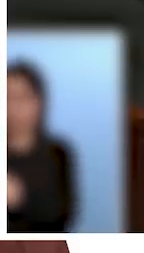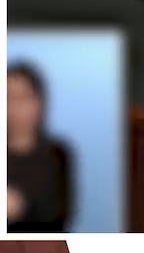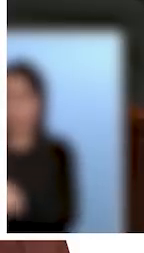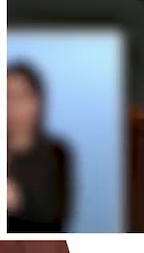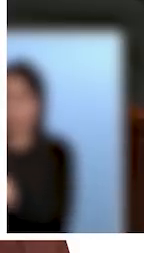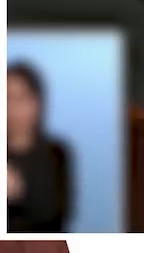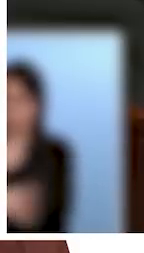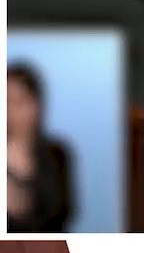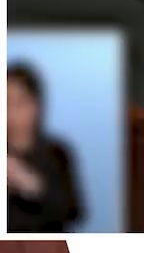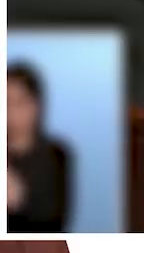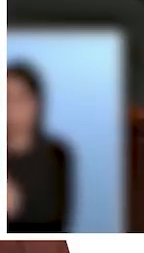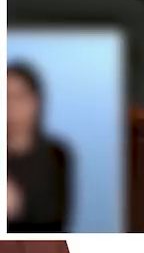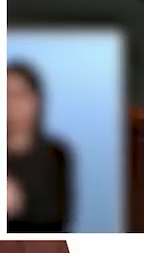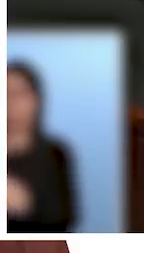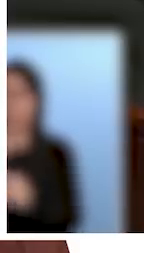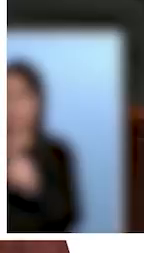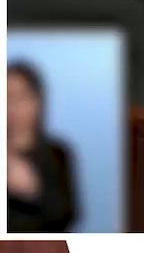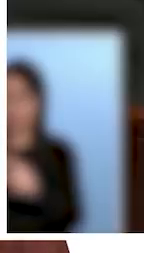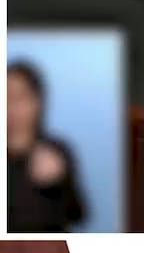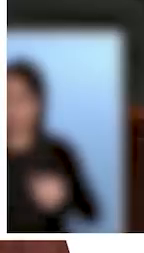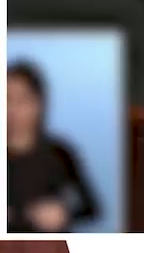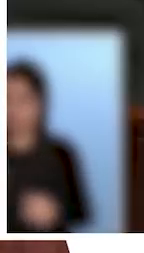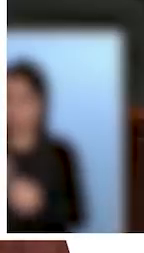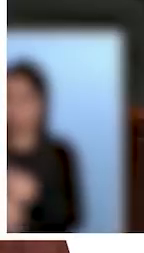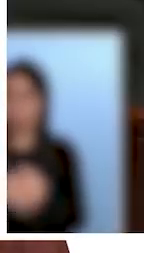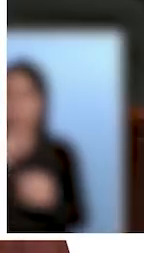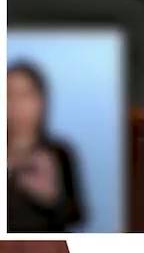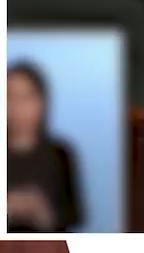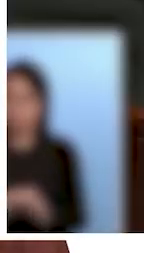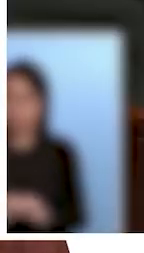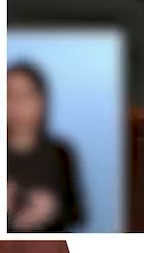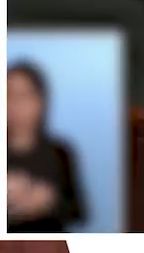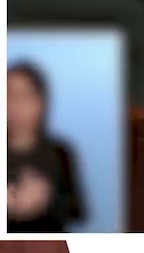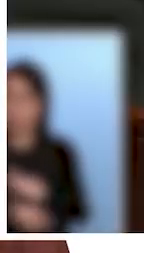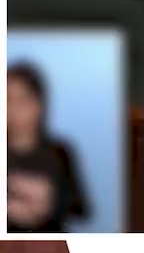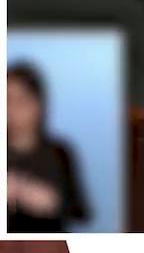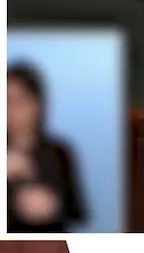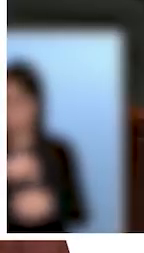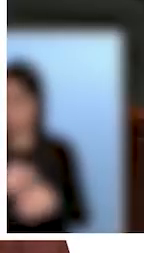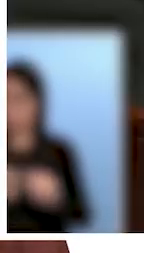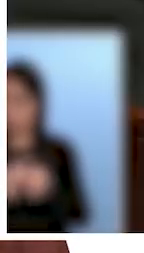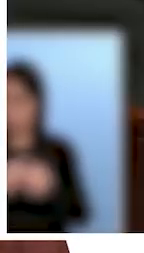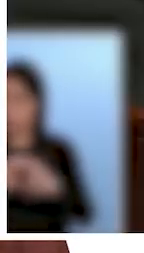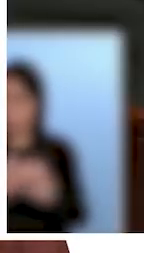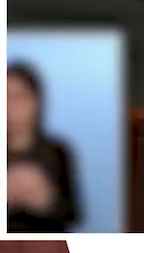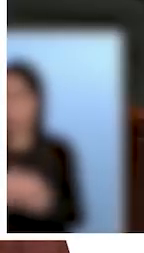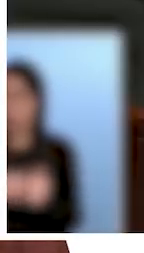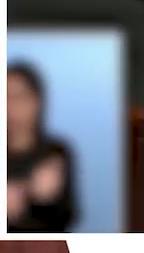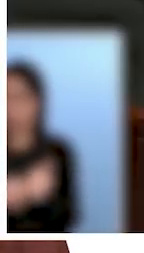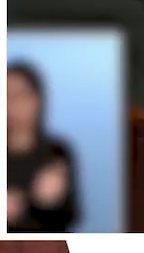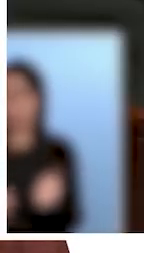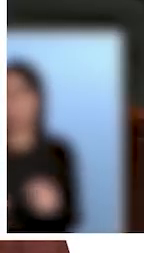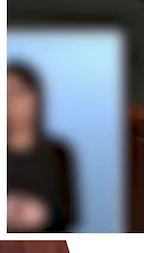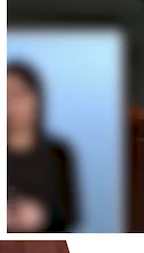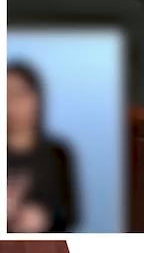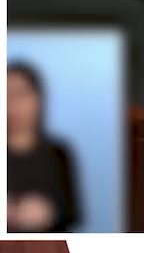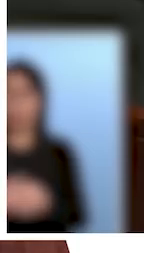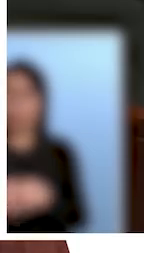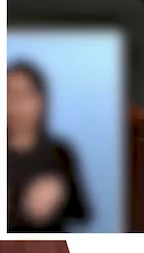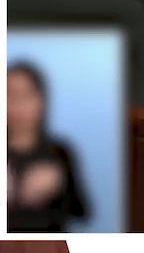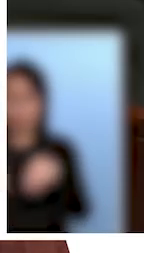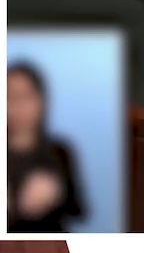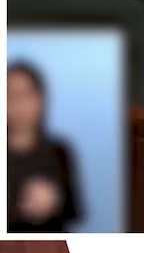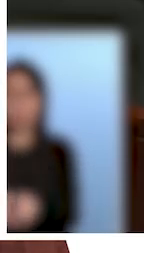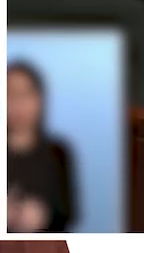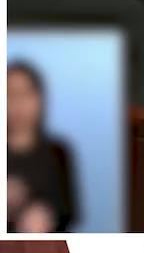律界嘅成員嚟嘅。咁呢一個嘅 Judicial Commission 喺新南威爾斯嘅澳洲嘅安排，亦都係讓到嗰啲受屈